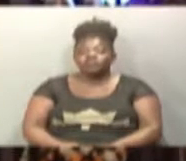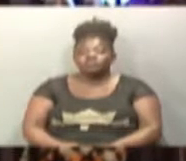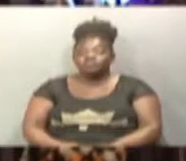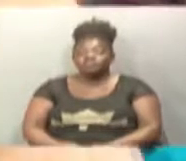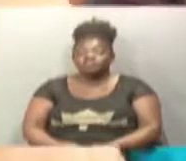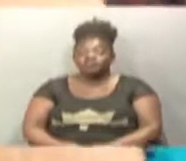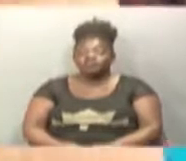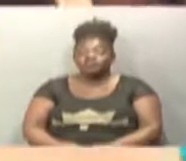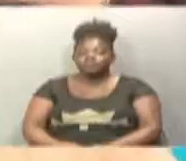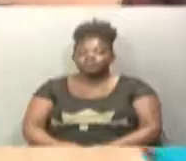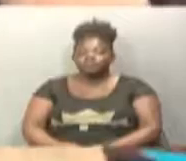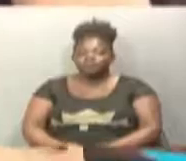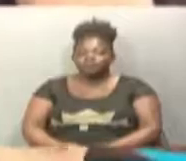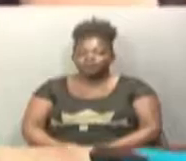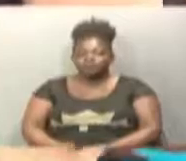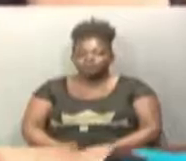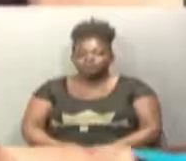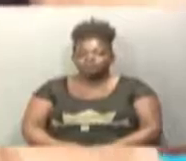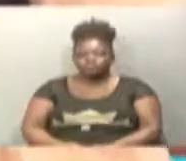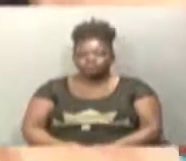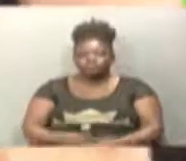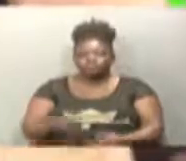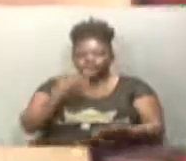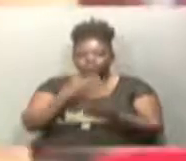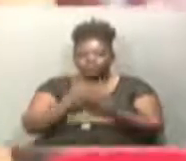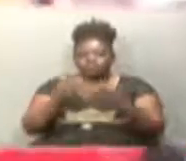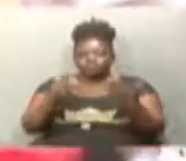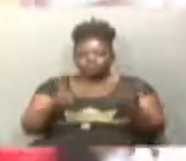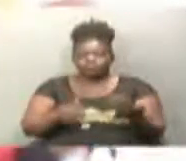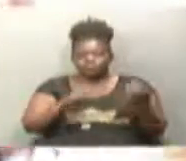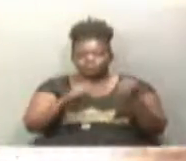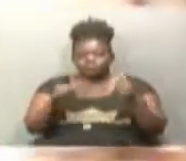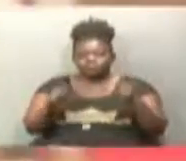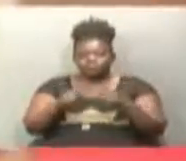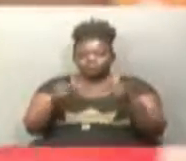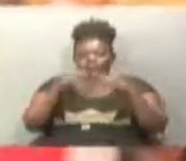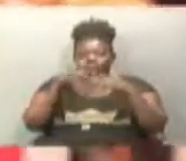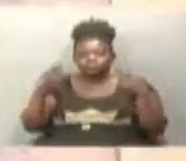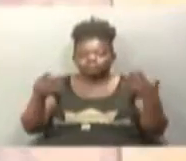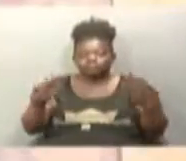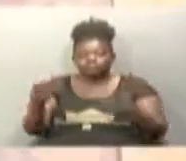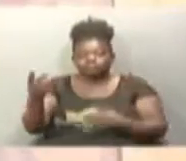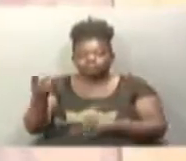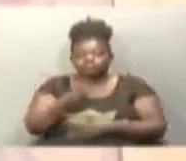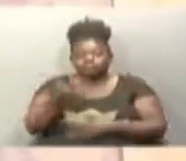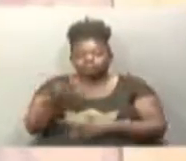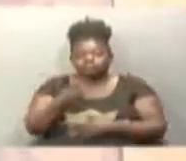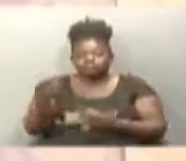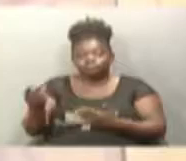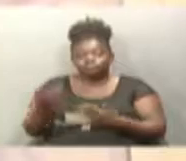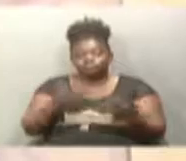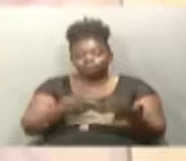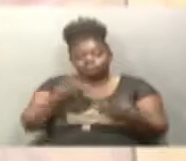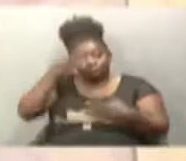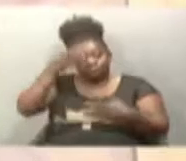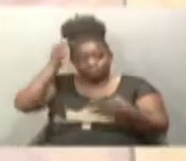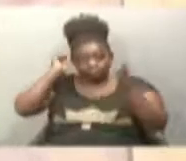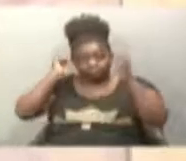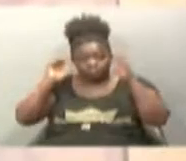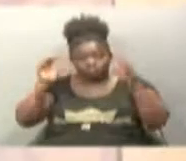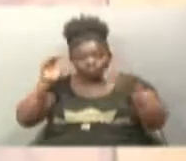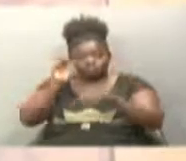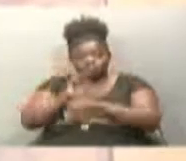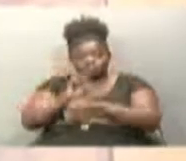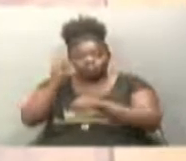Katonda. Alaze obukulu obuli mu kubatiza bw'atyo ne yeebaza omulangira n'omuzaana olw'okuleeta Mpologoma mu